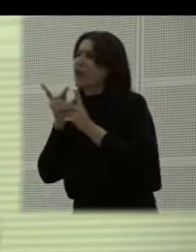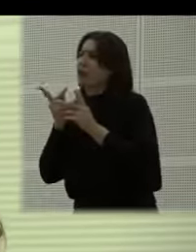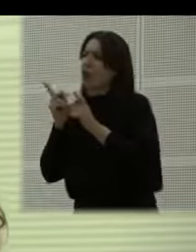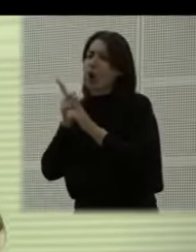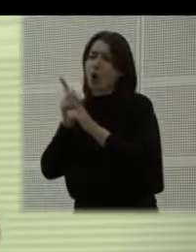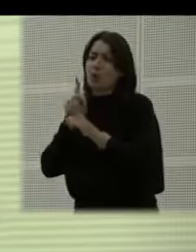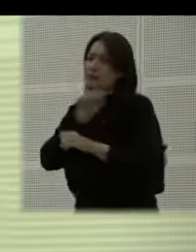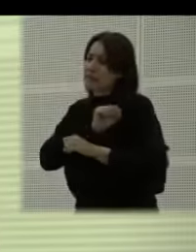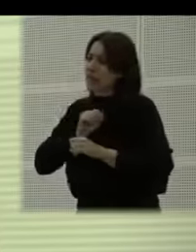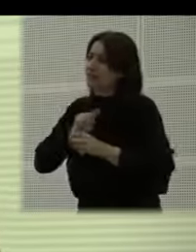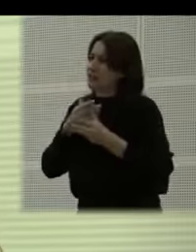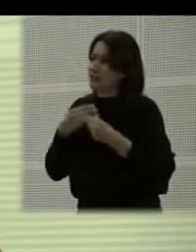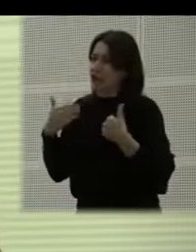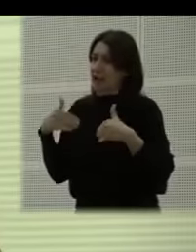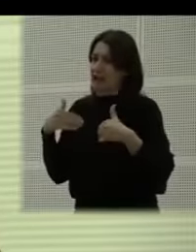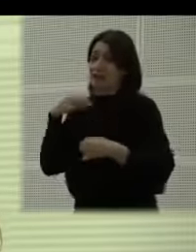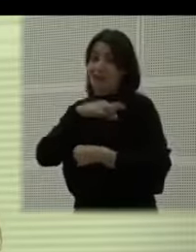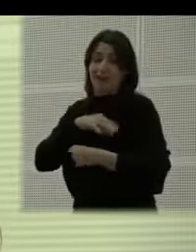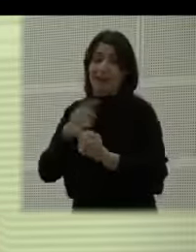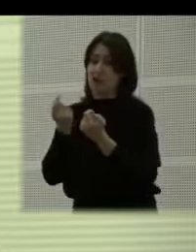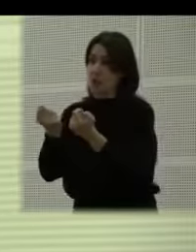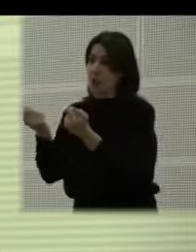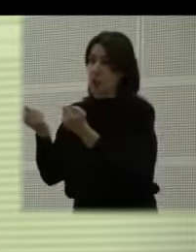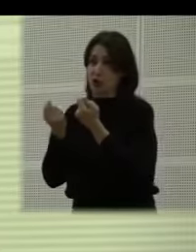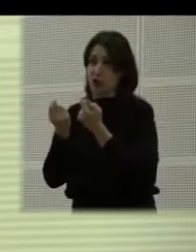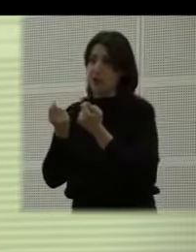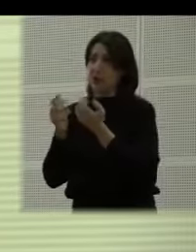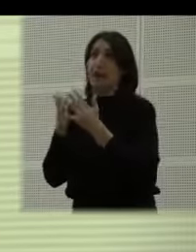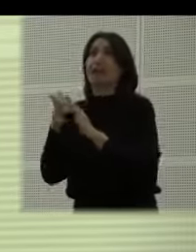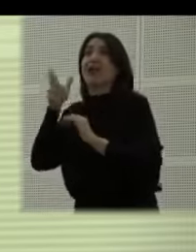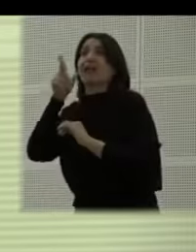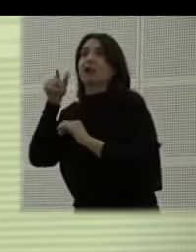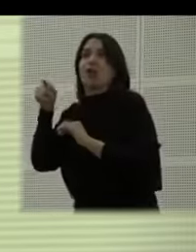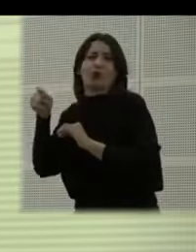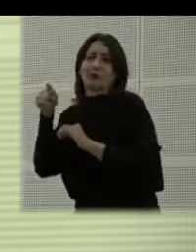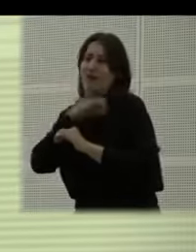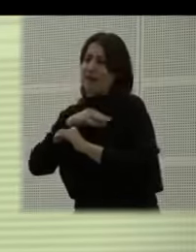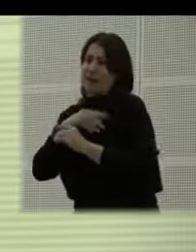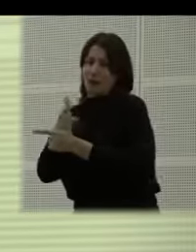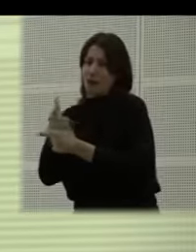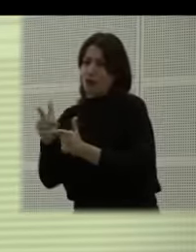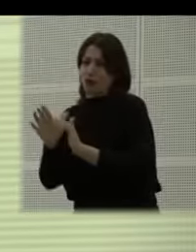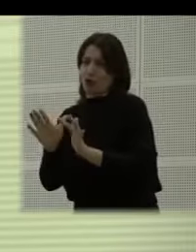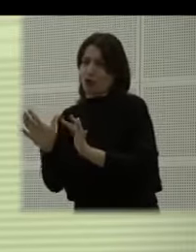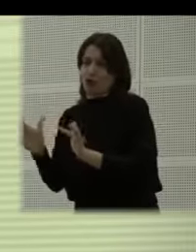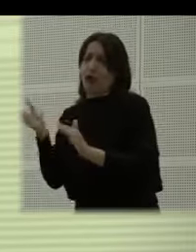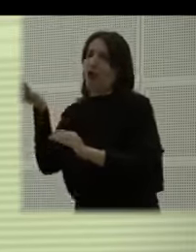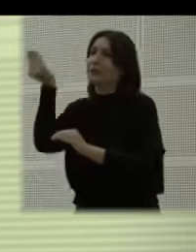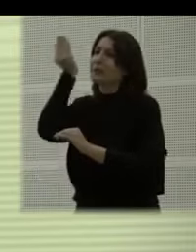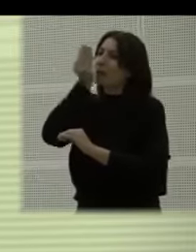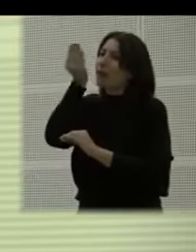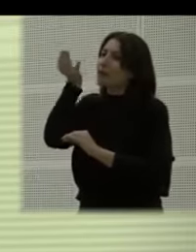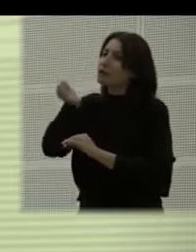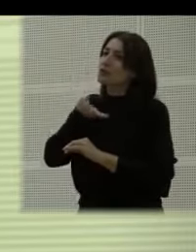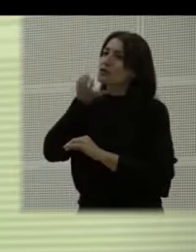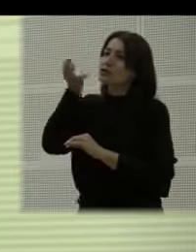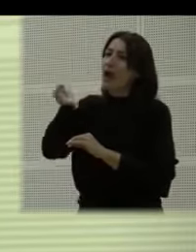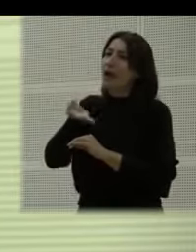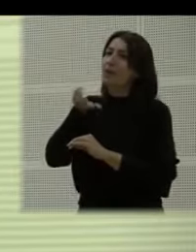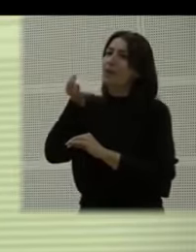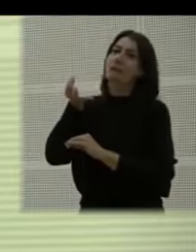non privilegi che questa scelta assume. Io penso sempre che